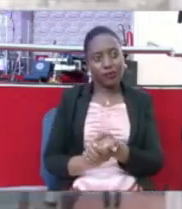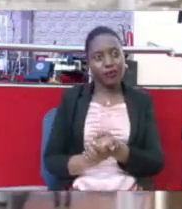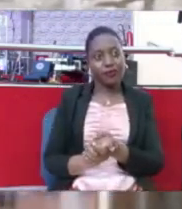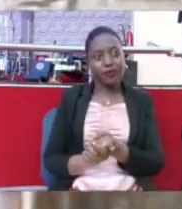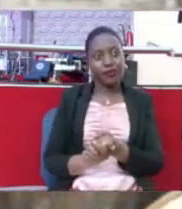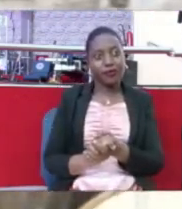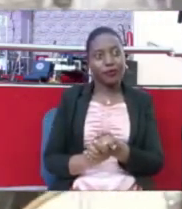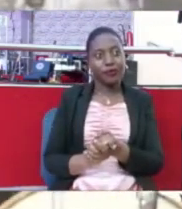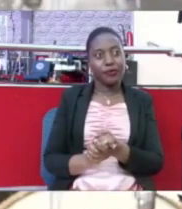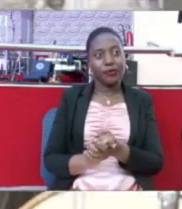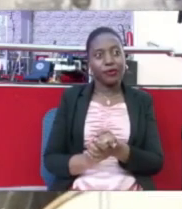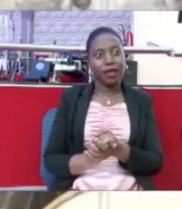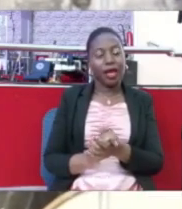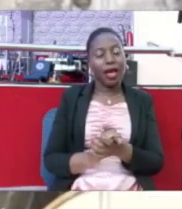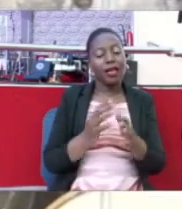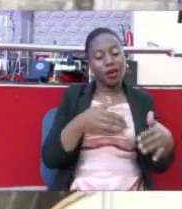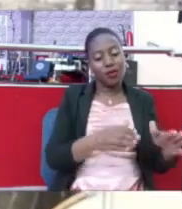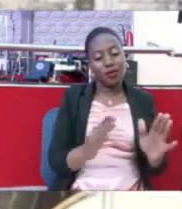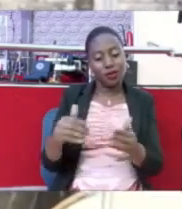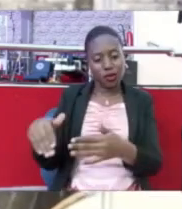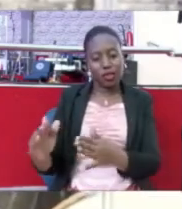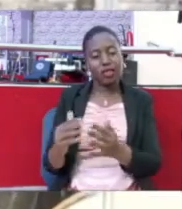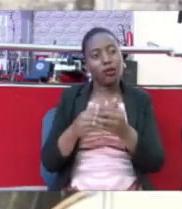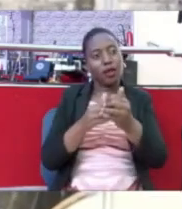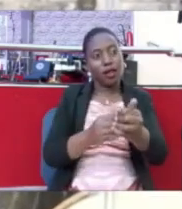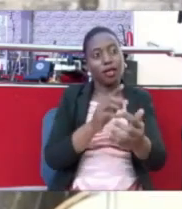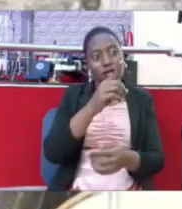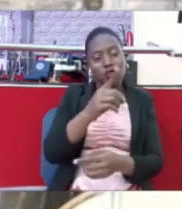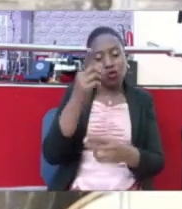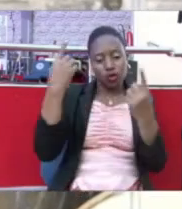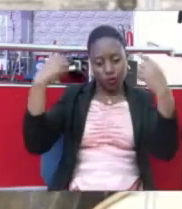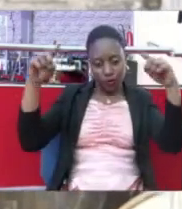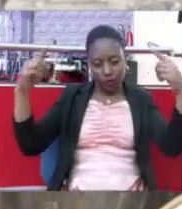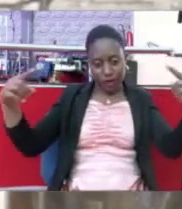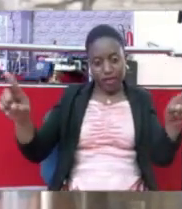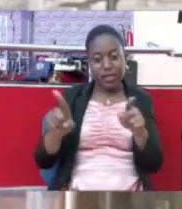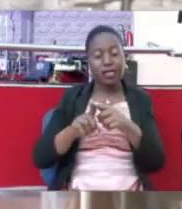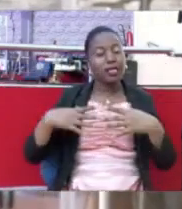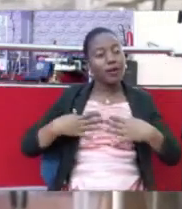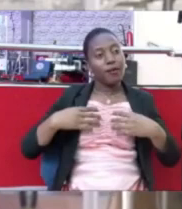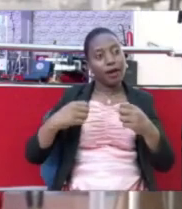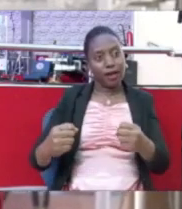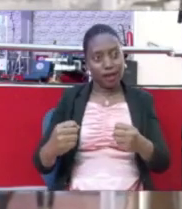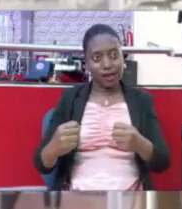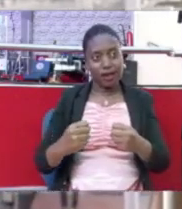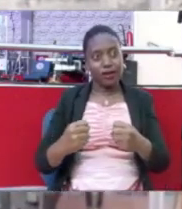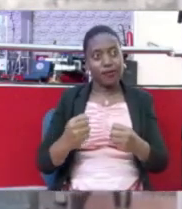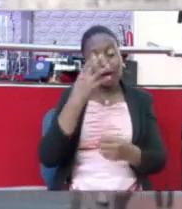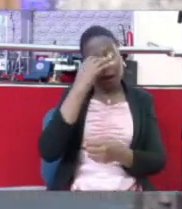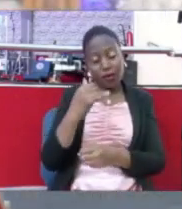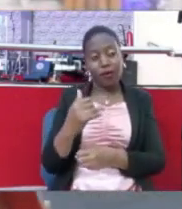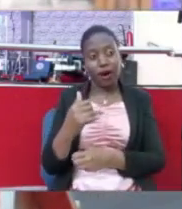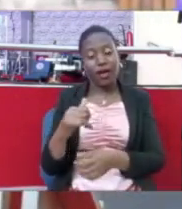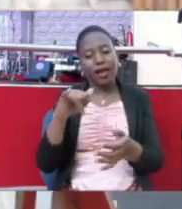And that opportunity will usher you into prosperity and health. Na hiyo nafasi itaweza kukuingiza katika kunawiri. Because that